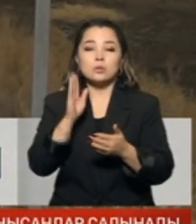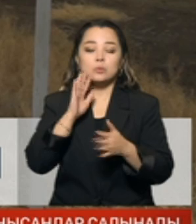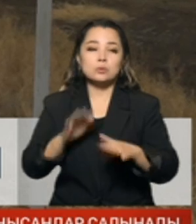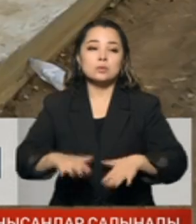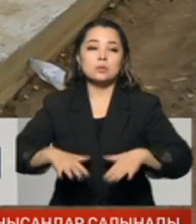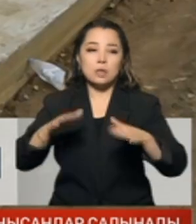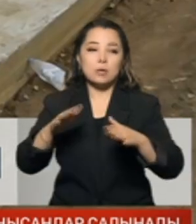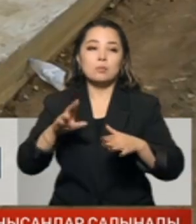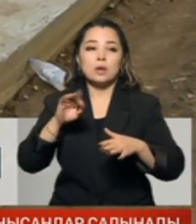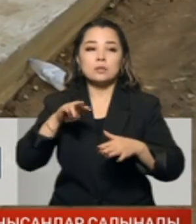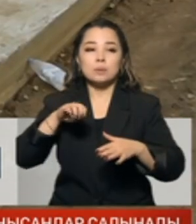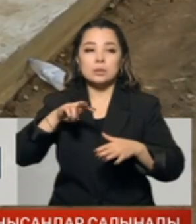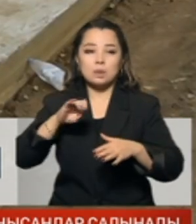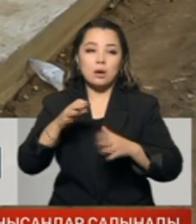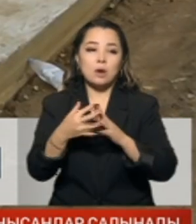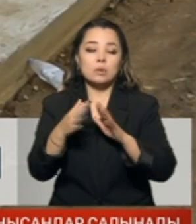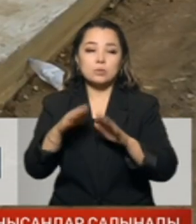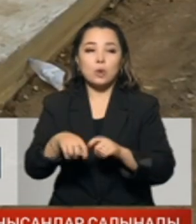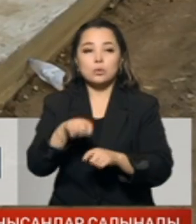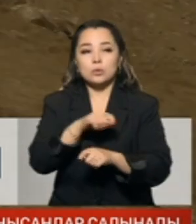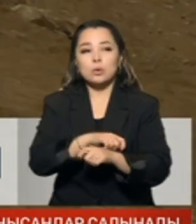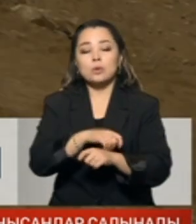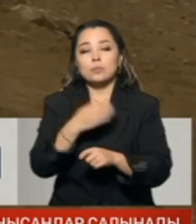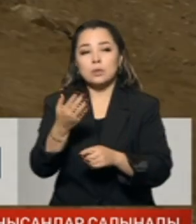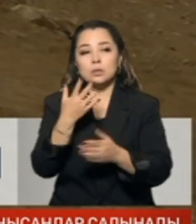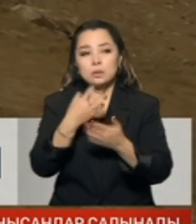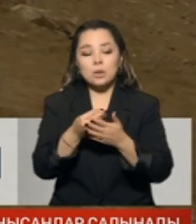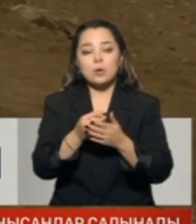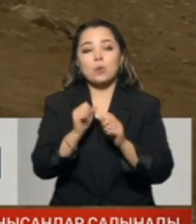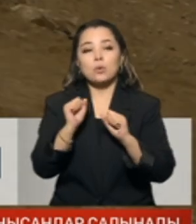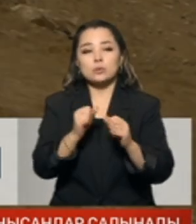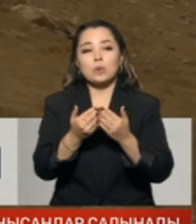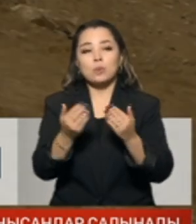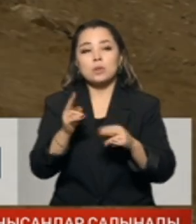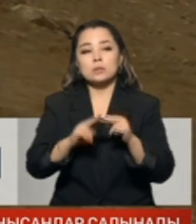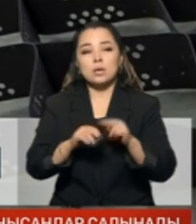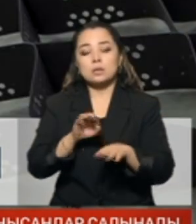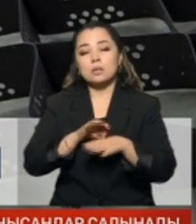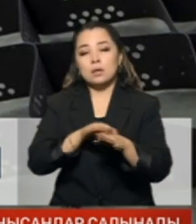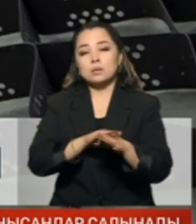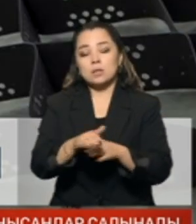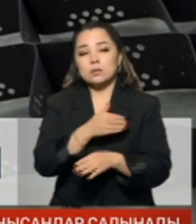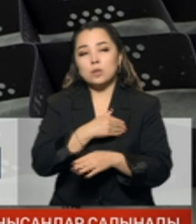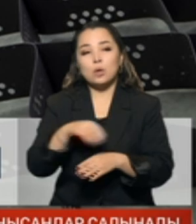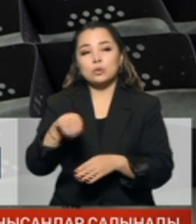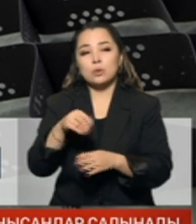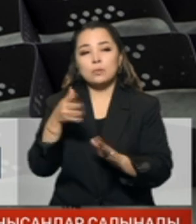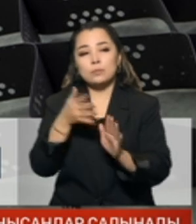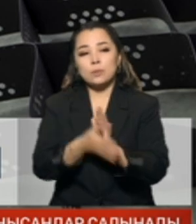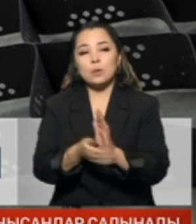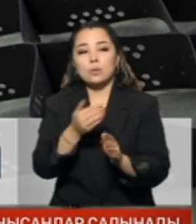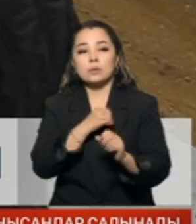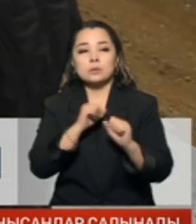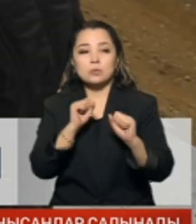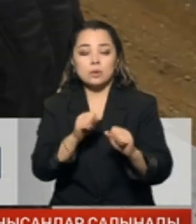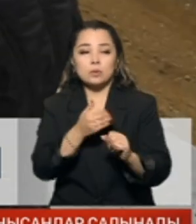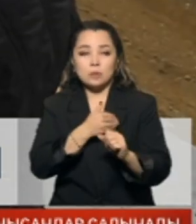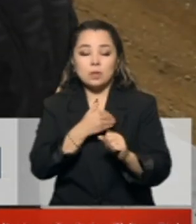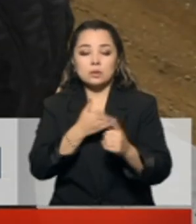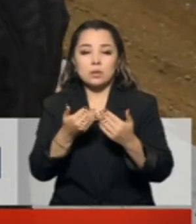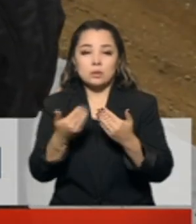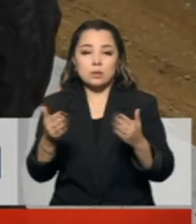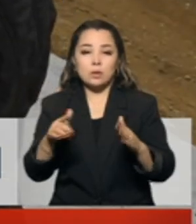басқан Подстепный ауылында ұзындығы 4-2 шақырым болатын қорғансыз бөгеті салынып жатыр. Суды топыраққа сіңгей ұстап қалу үшін бөгет